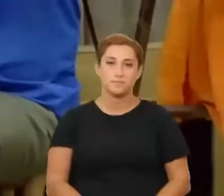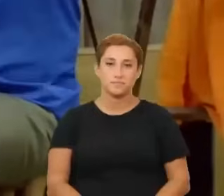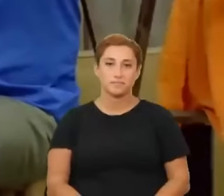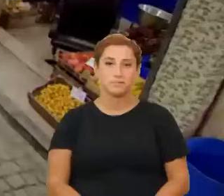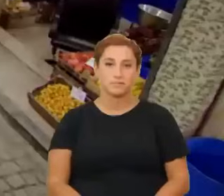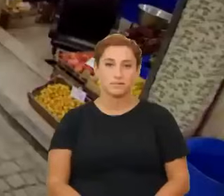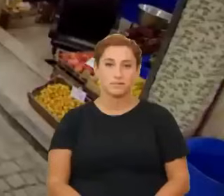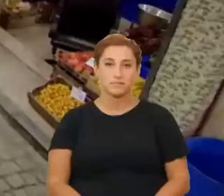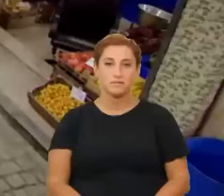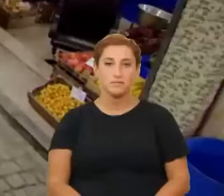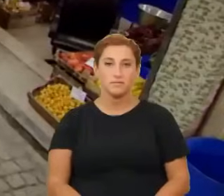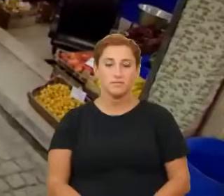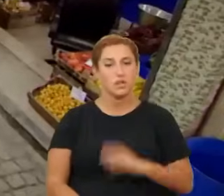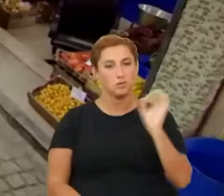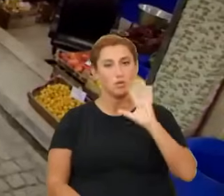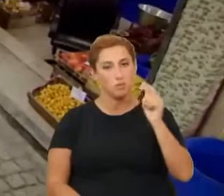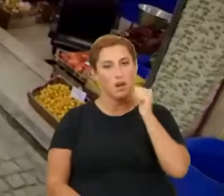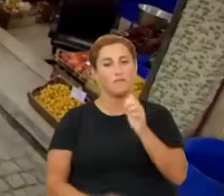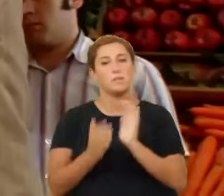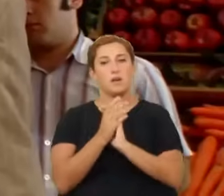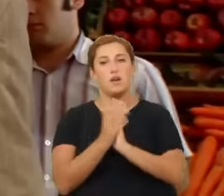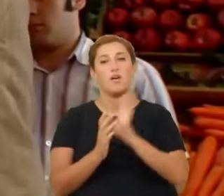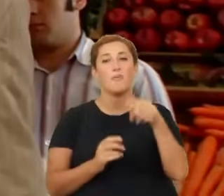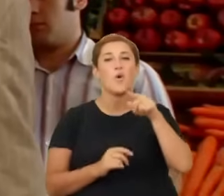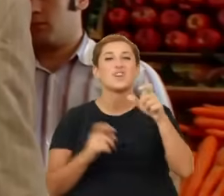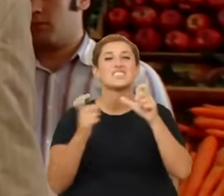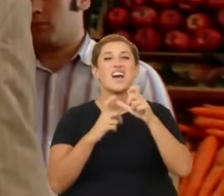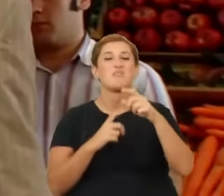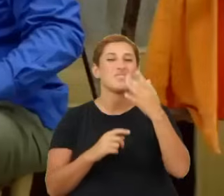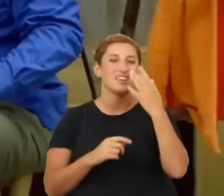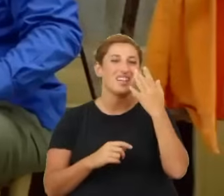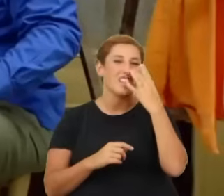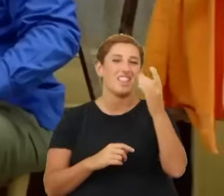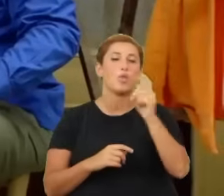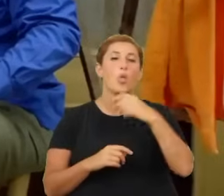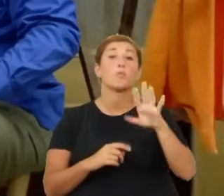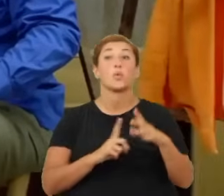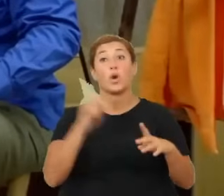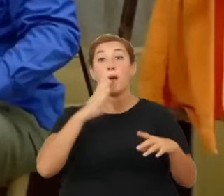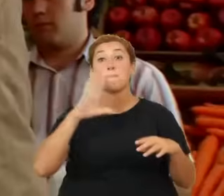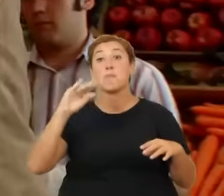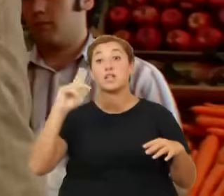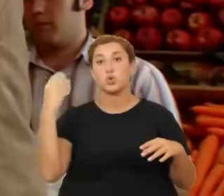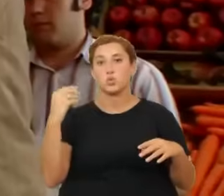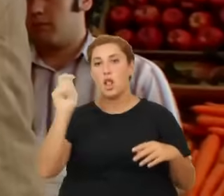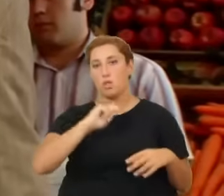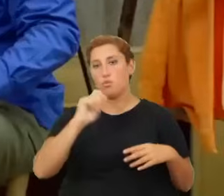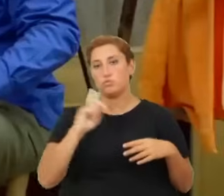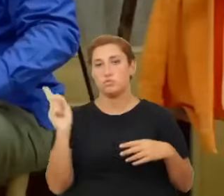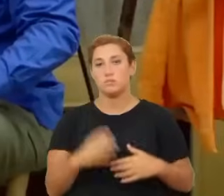Yaşa! Mustafa Balkan, görüyorsun. Helal, aferin, bravo. Hem de o Sami'nin uyduruk dondurması değil, yukarıki pastaneden alacağım, güzel